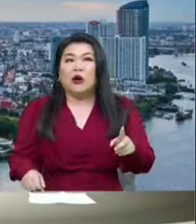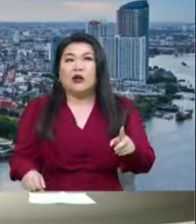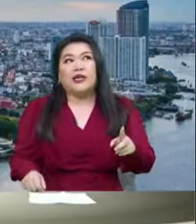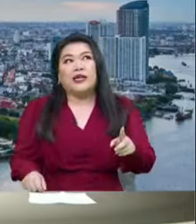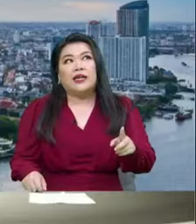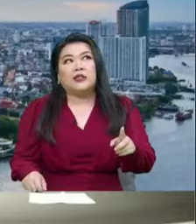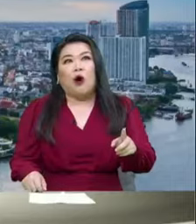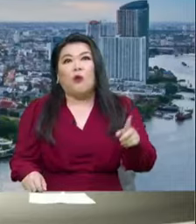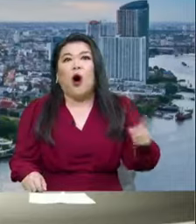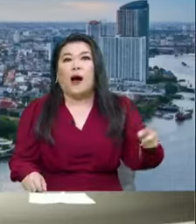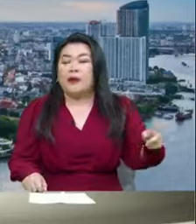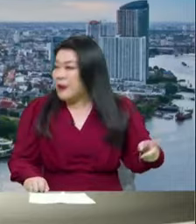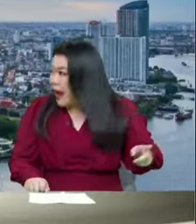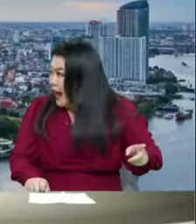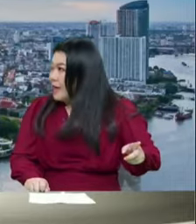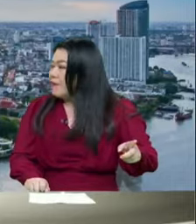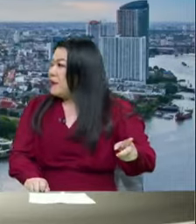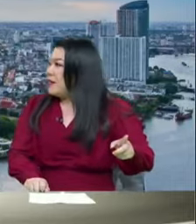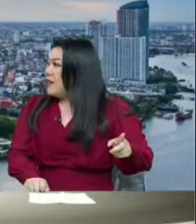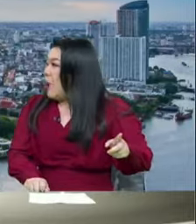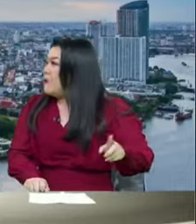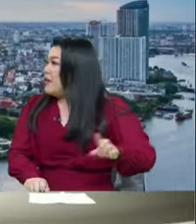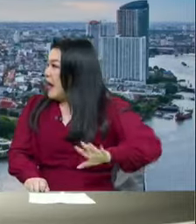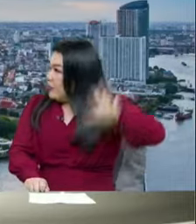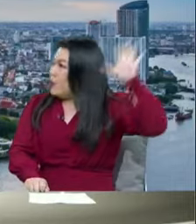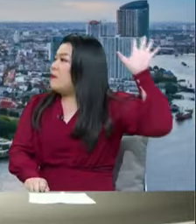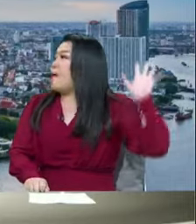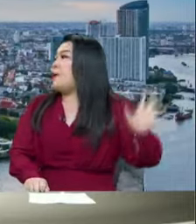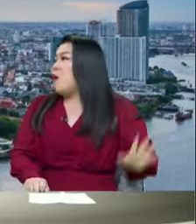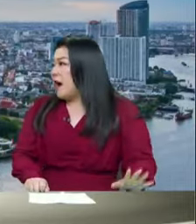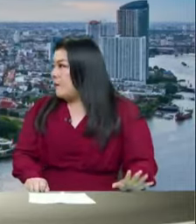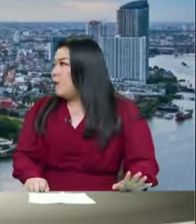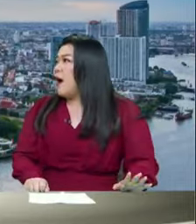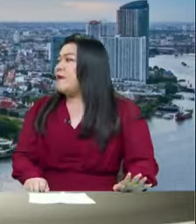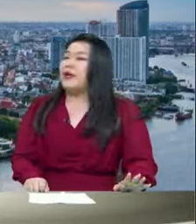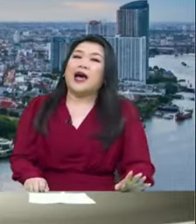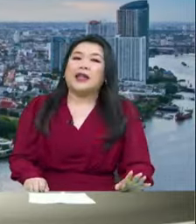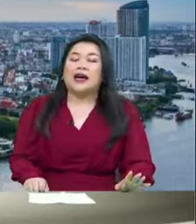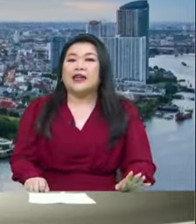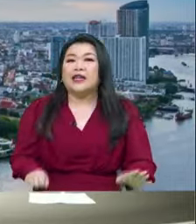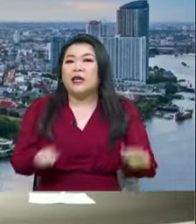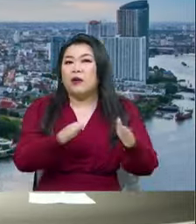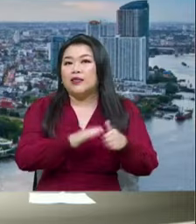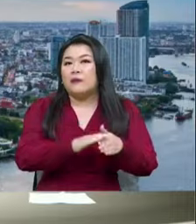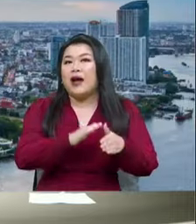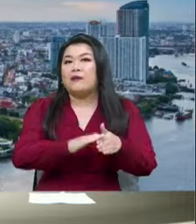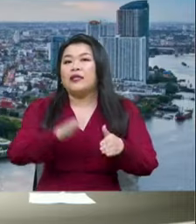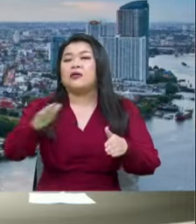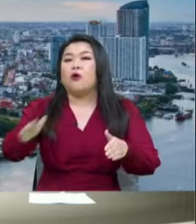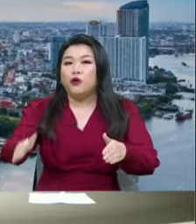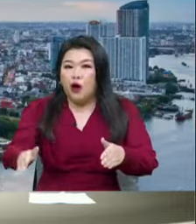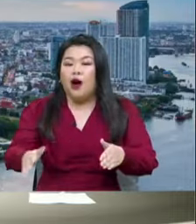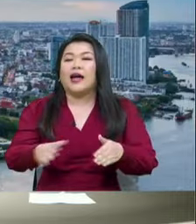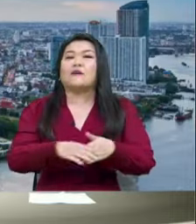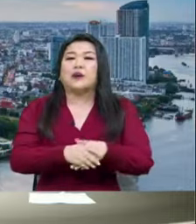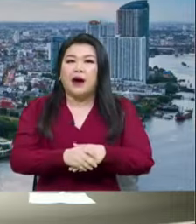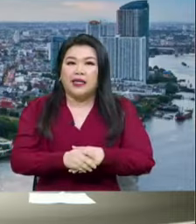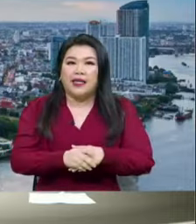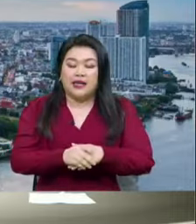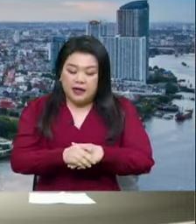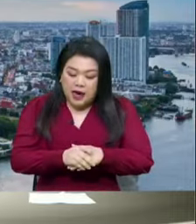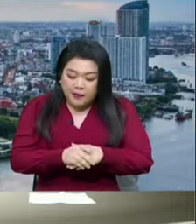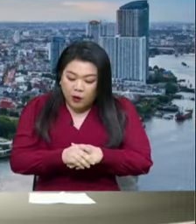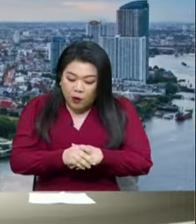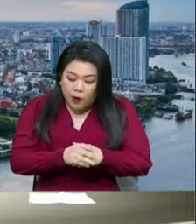หน้านี้ตอนที่สวอภิปรายก็มีการลุกขึ้นมาประท้วงกันวุ่นวายเหมือนกันนะคะถ้าเกิดว่าจะพาดพิงถึงคนนอกอะไร